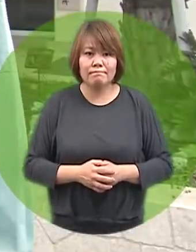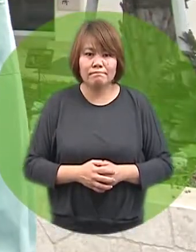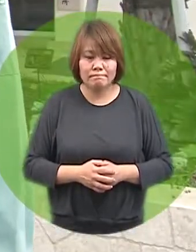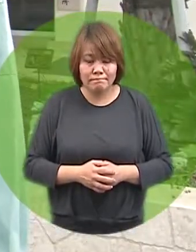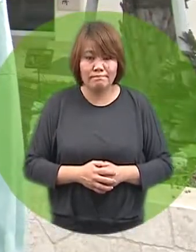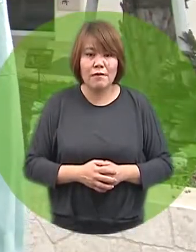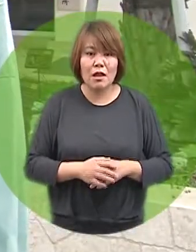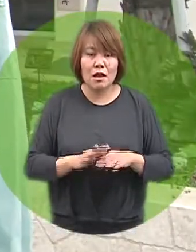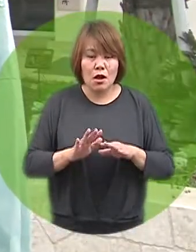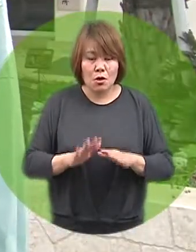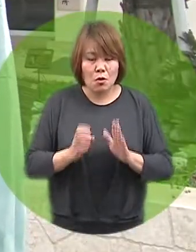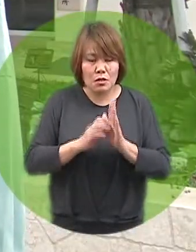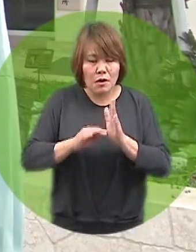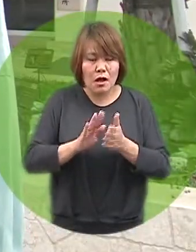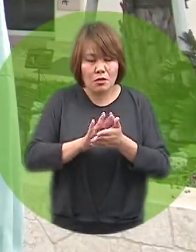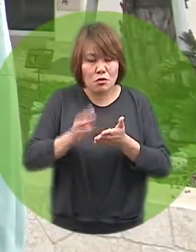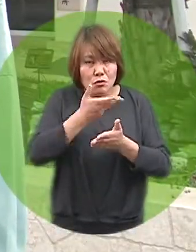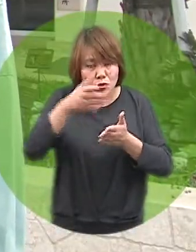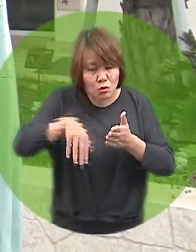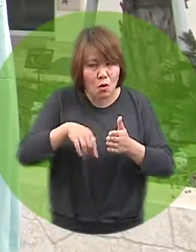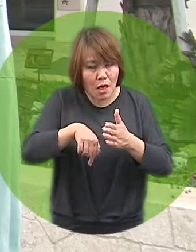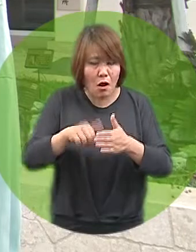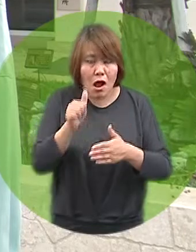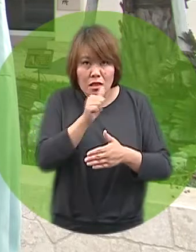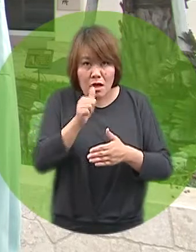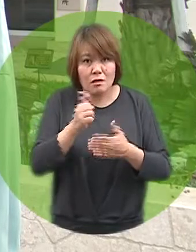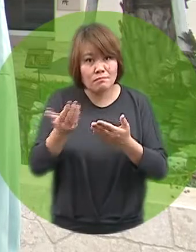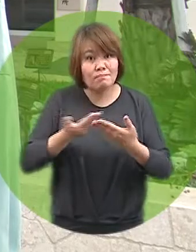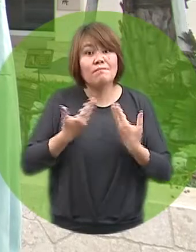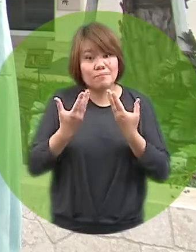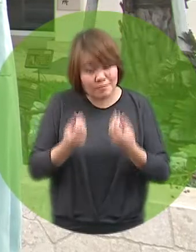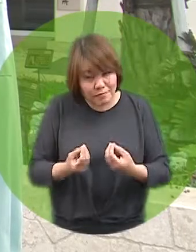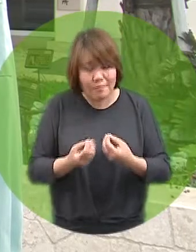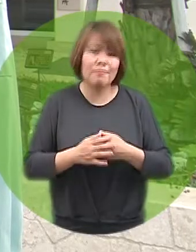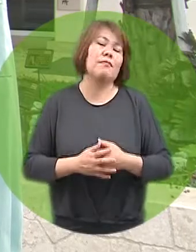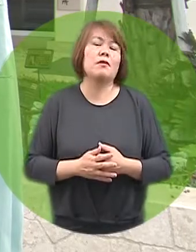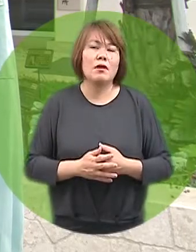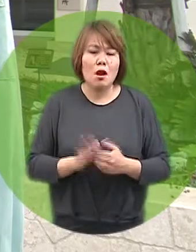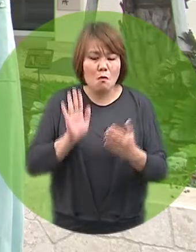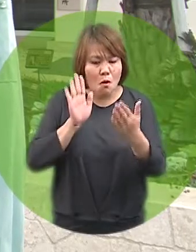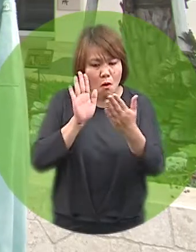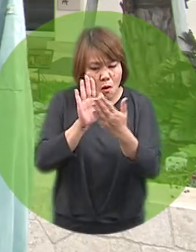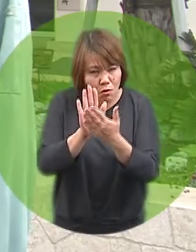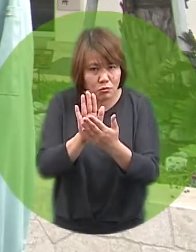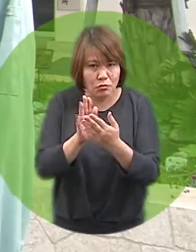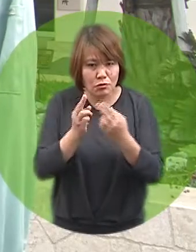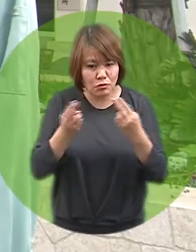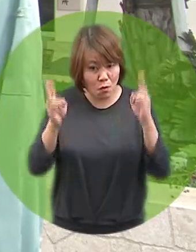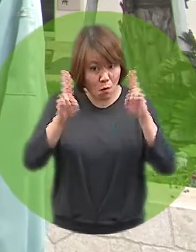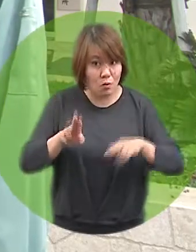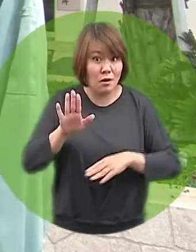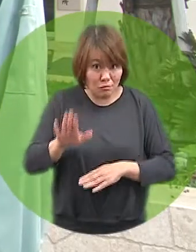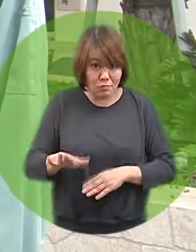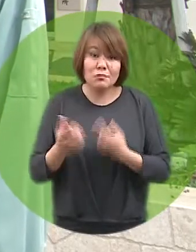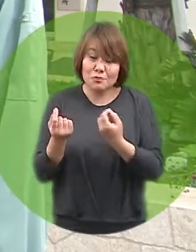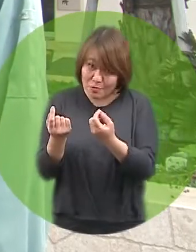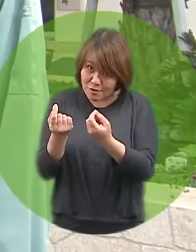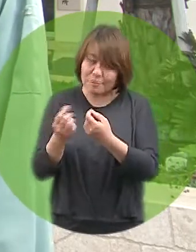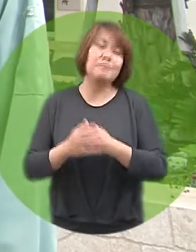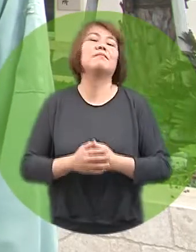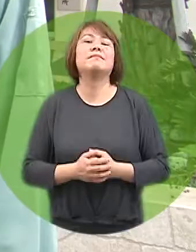そして今日は石川浄水場の中を案内していただいたわけですが、まもなくこちらでイベントが行われるんですよ